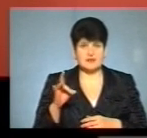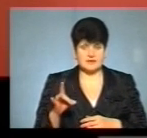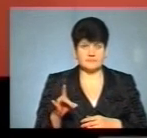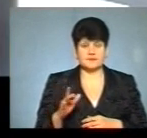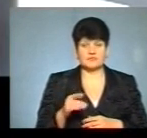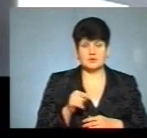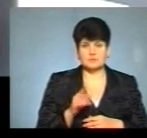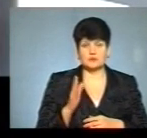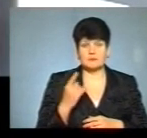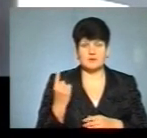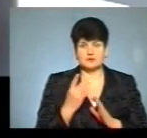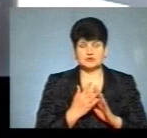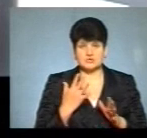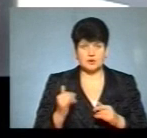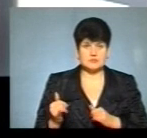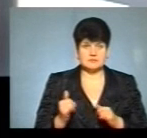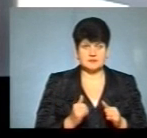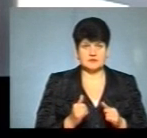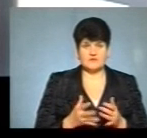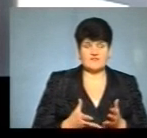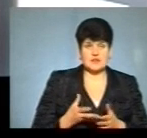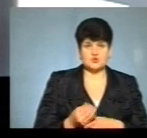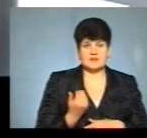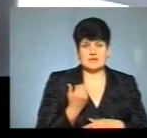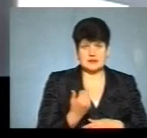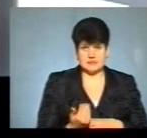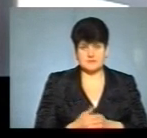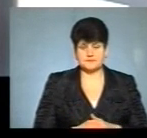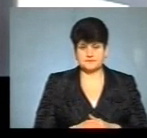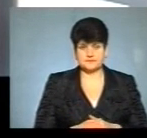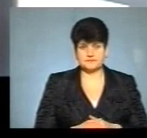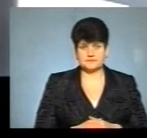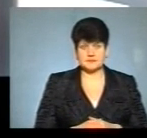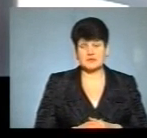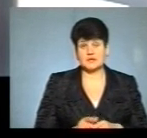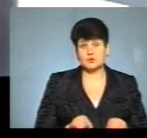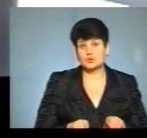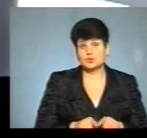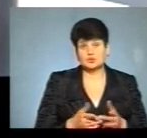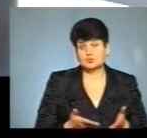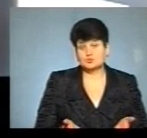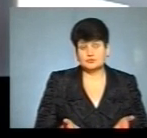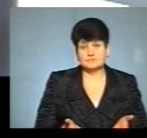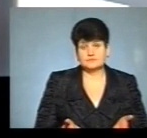вони будуть першочергово забезпечувати фінансування їх, перехідні об'єкти. Тому на